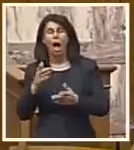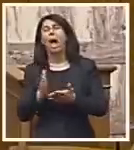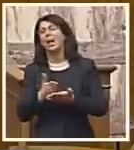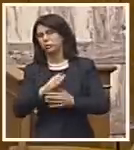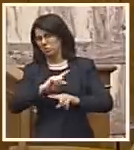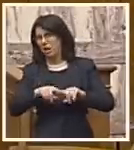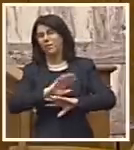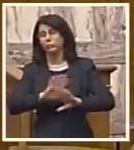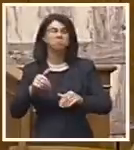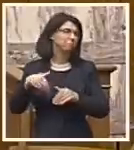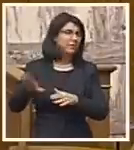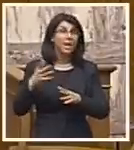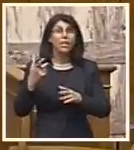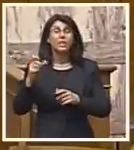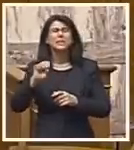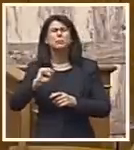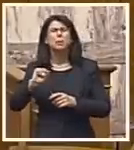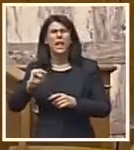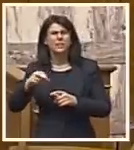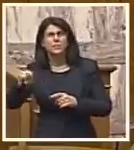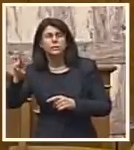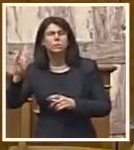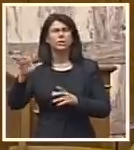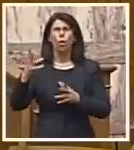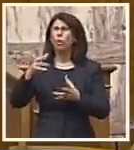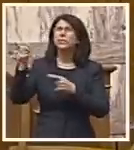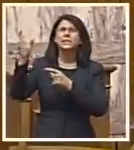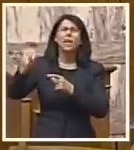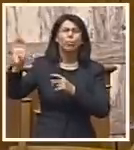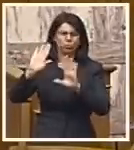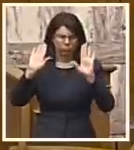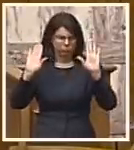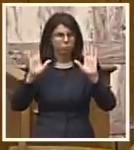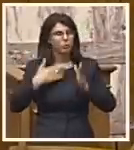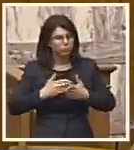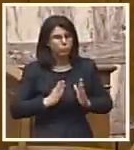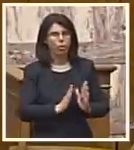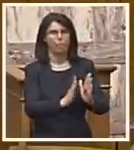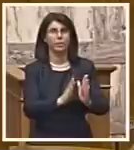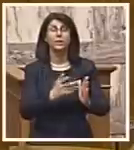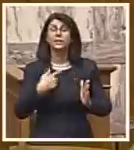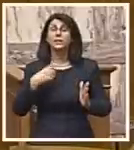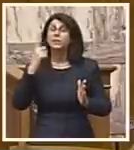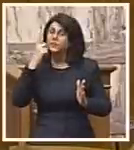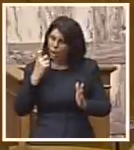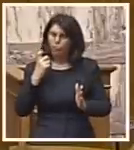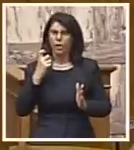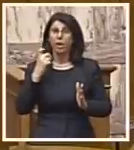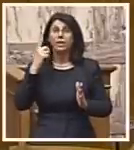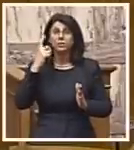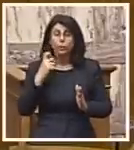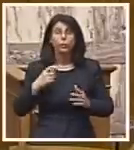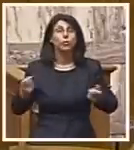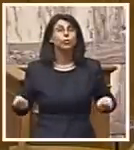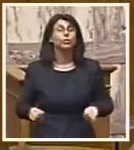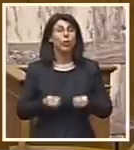η κακοφωνία, οι φουρτούνες στο διεθνή και ευρωπαϊκό ορίζοντα. Ξέροντας, γνωρίζοντας ότι το έργο